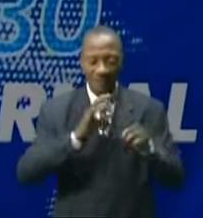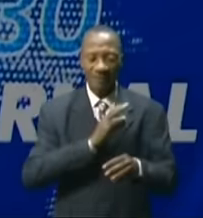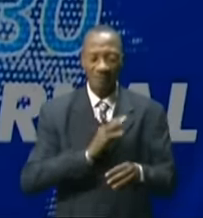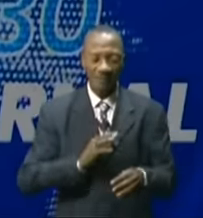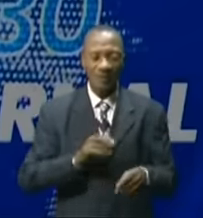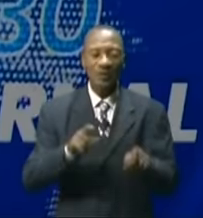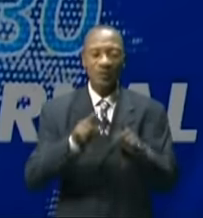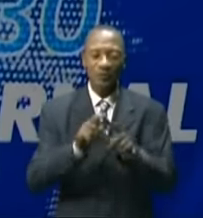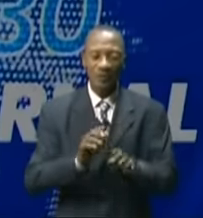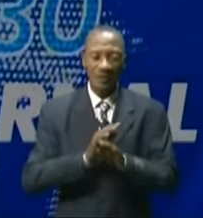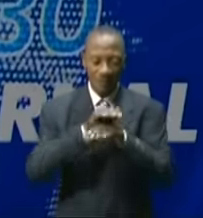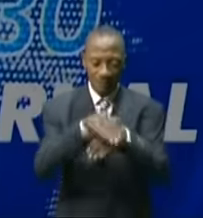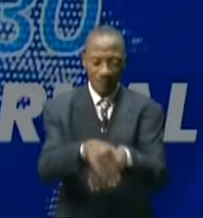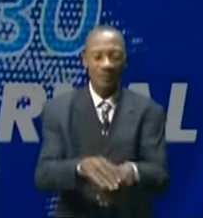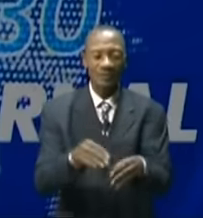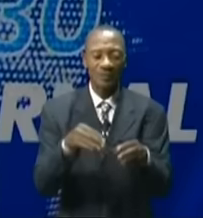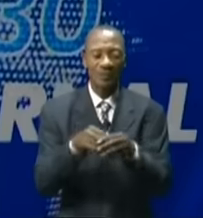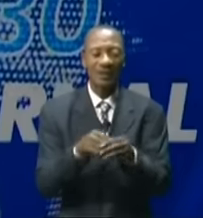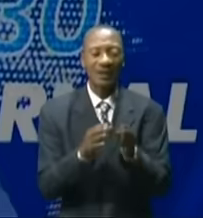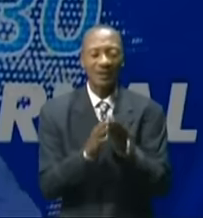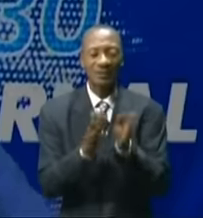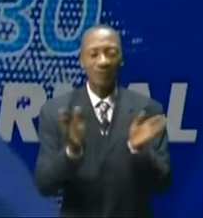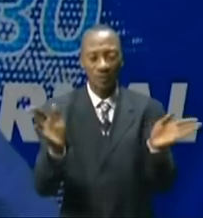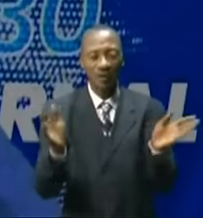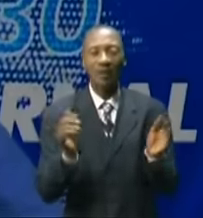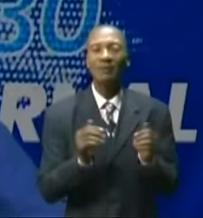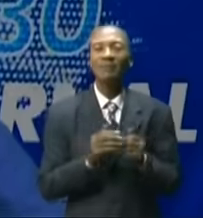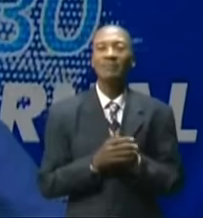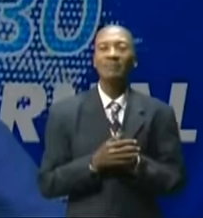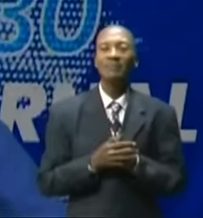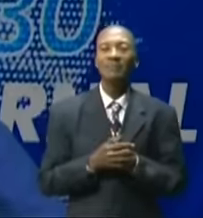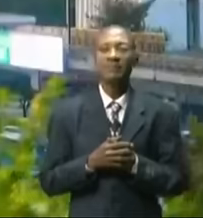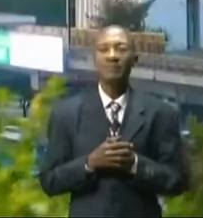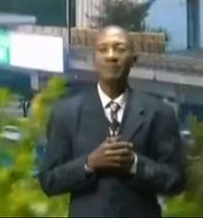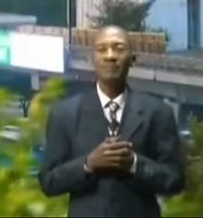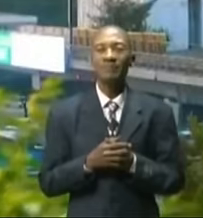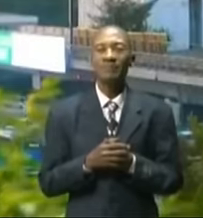la tête de l'OPDAD. Nesha Kialamouila, notre envoyé spécial.